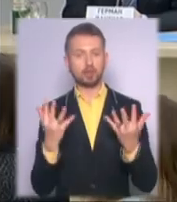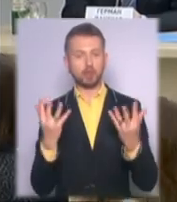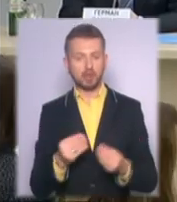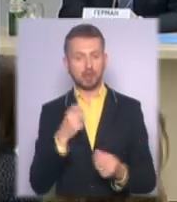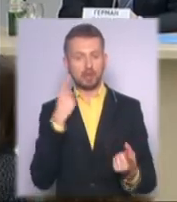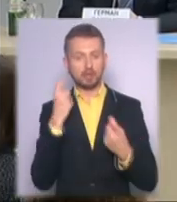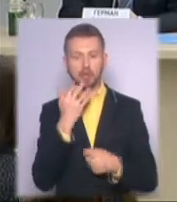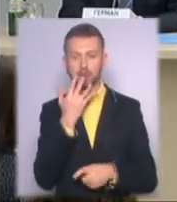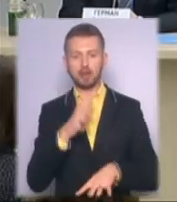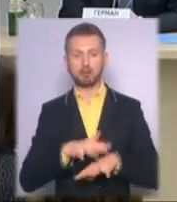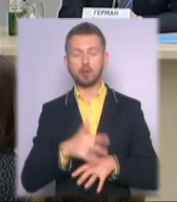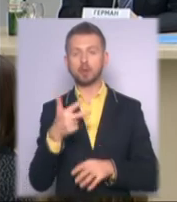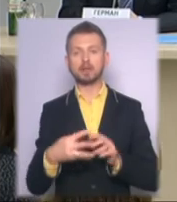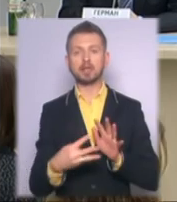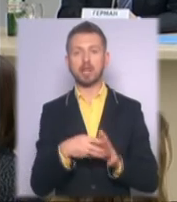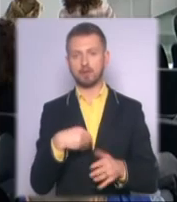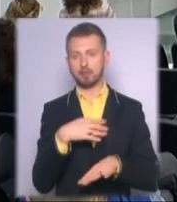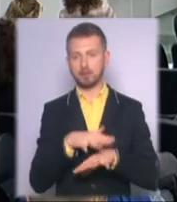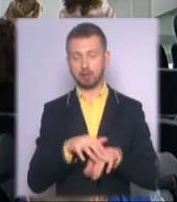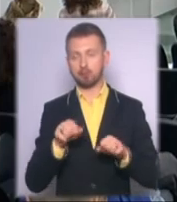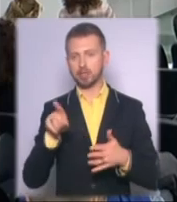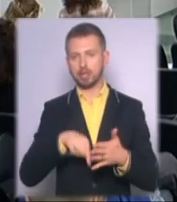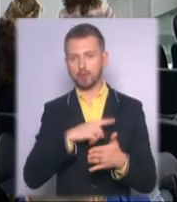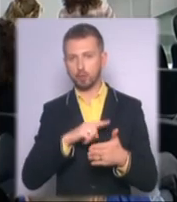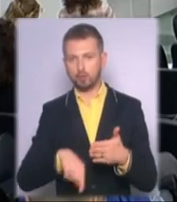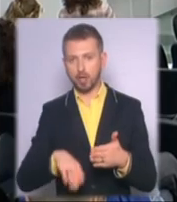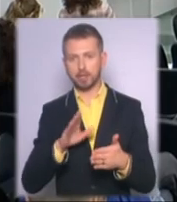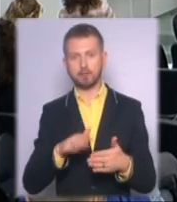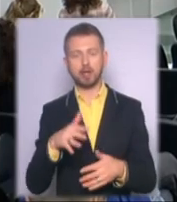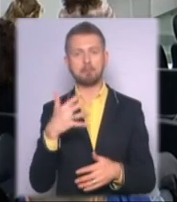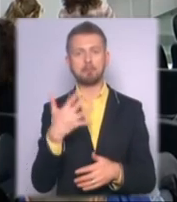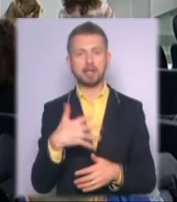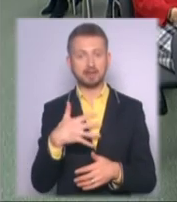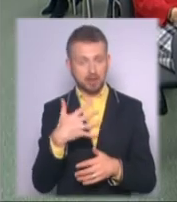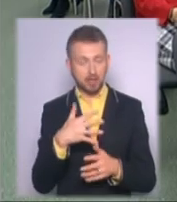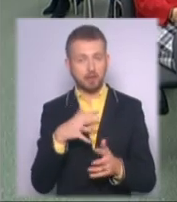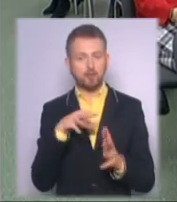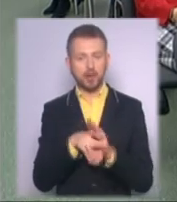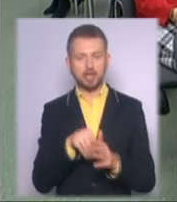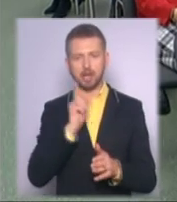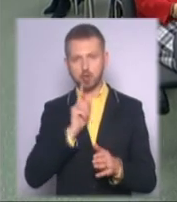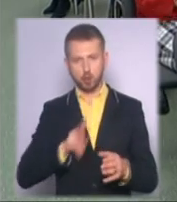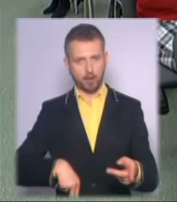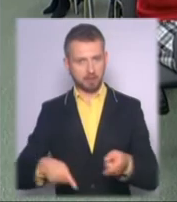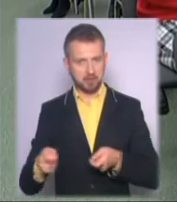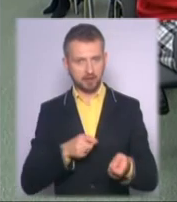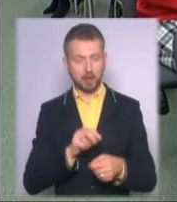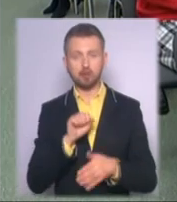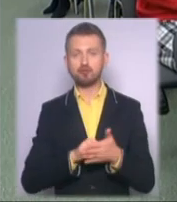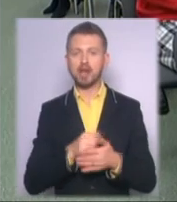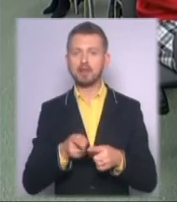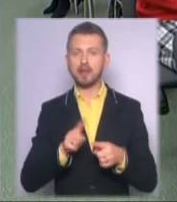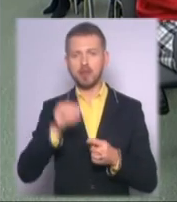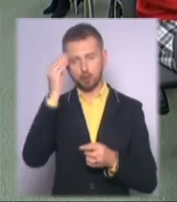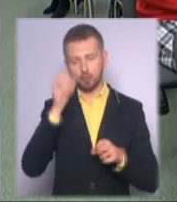даними Нацбанку, 39 фінустанов можуть ліквідувати, у 50 введена тимчасова адміністрація. Через це, на думку